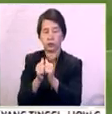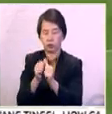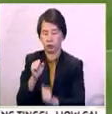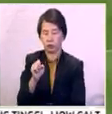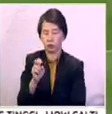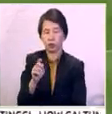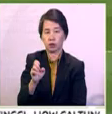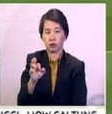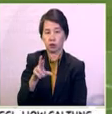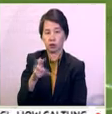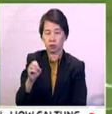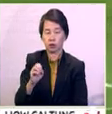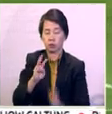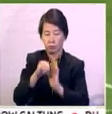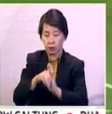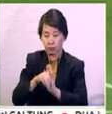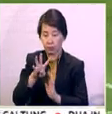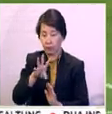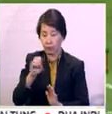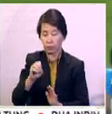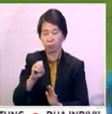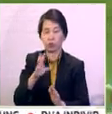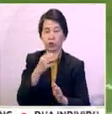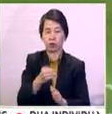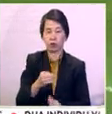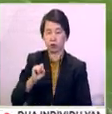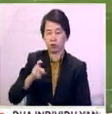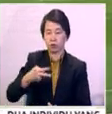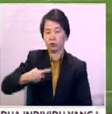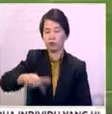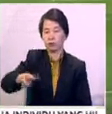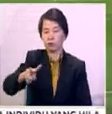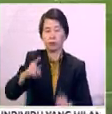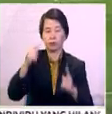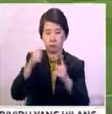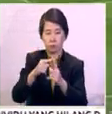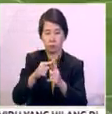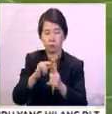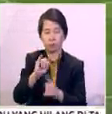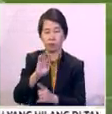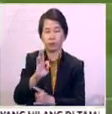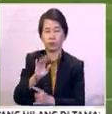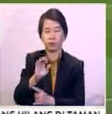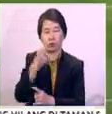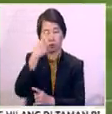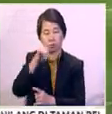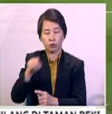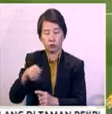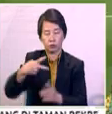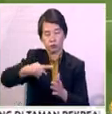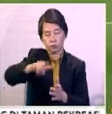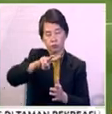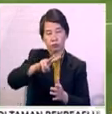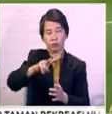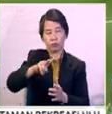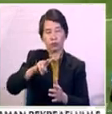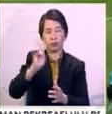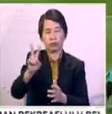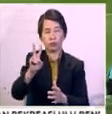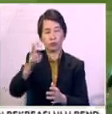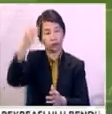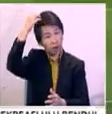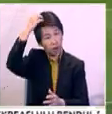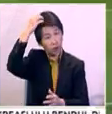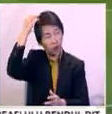Di Silva. Pada minit ke-40, giliran Syazwan menghantar bola menarik kepada Ify Dayo untuk dia menyepak masuk jaringan kedua